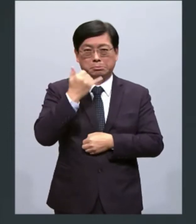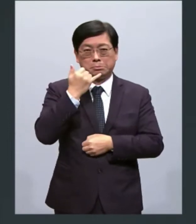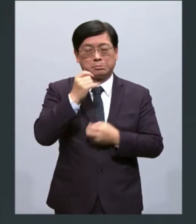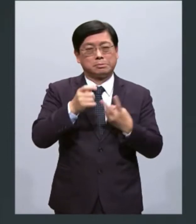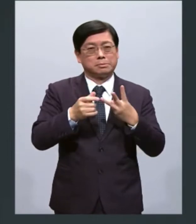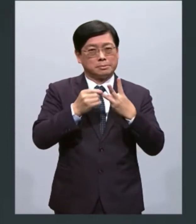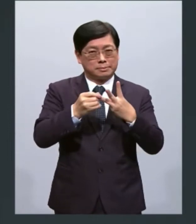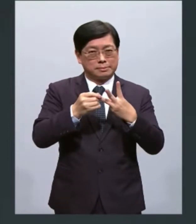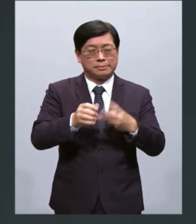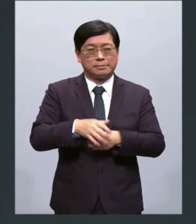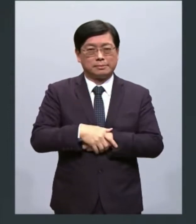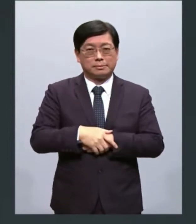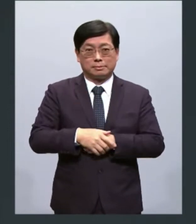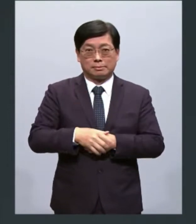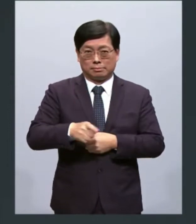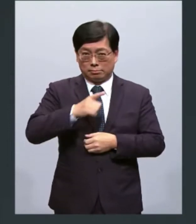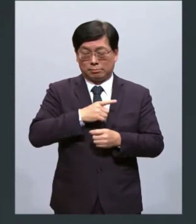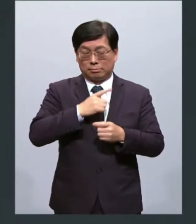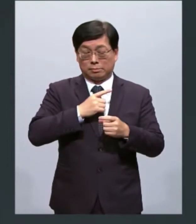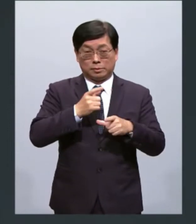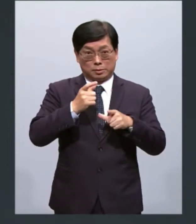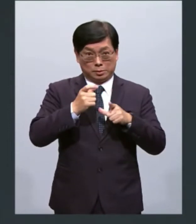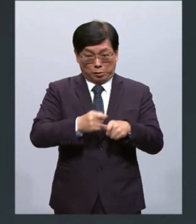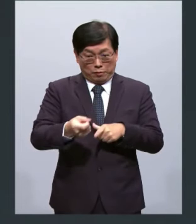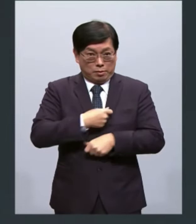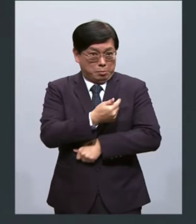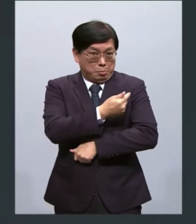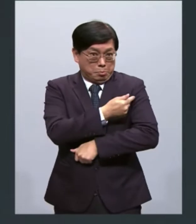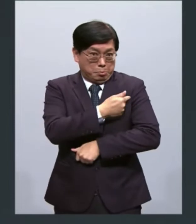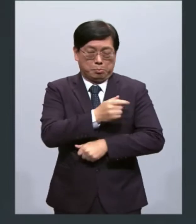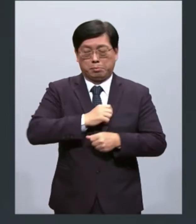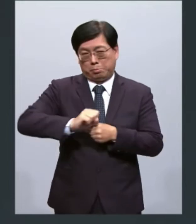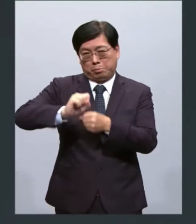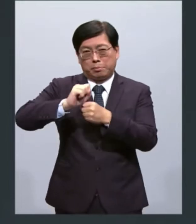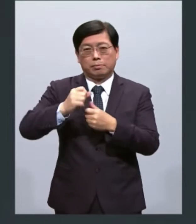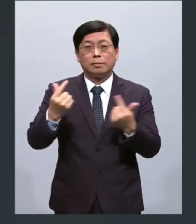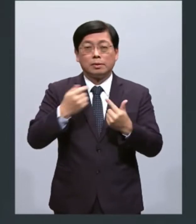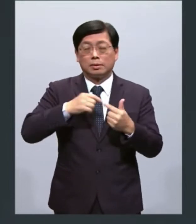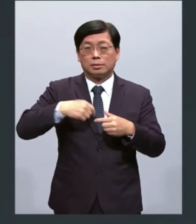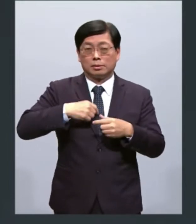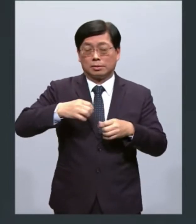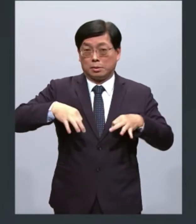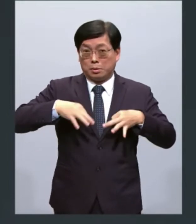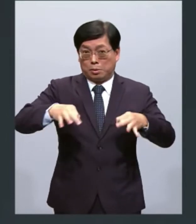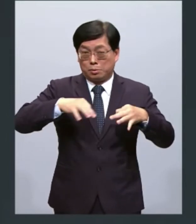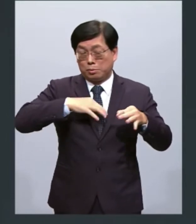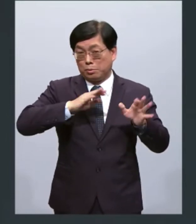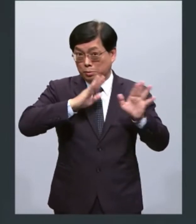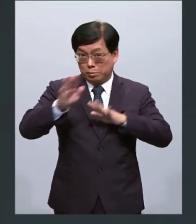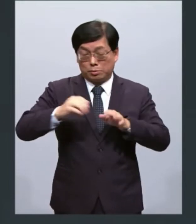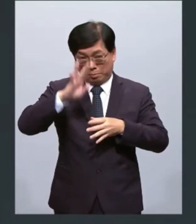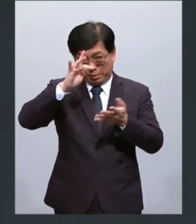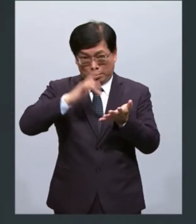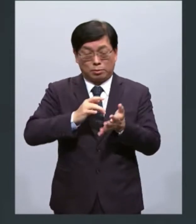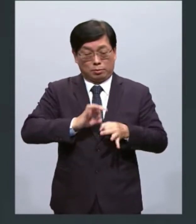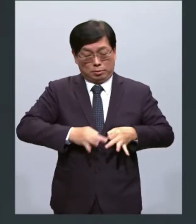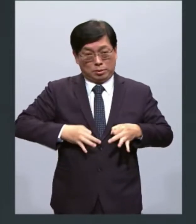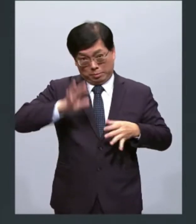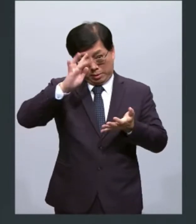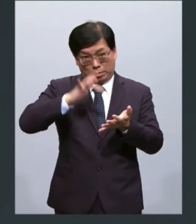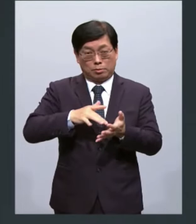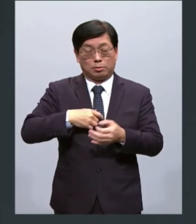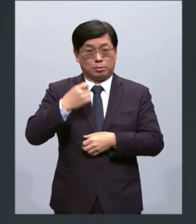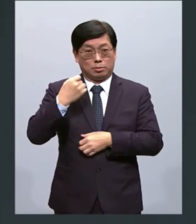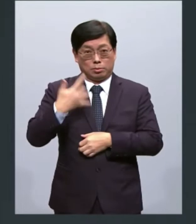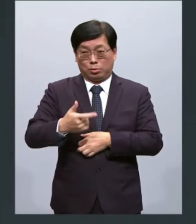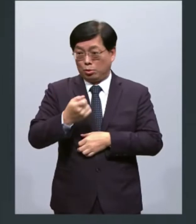第三，增加公费疫苗种类，比方说轮状病毒、肠病毒、加强型水痘疫